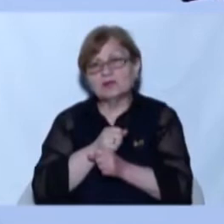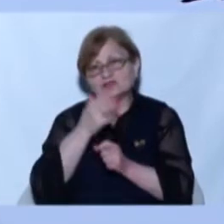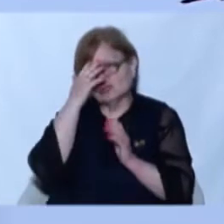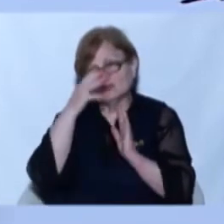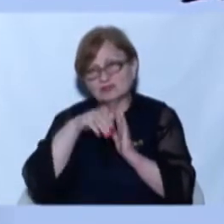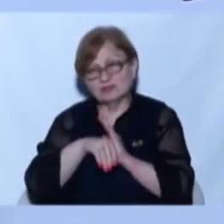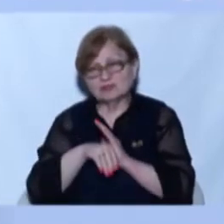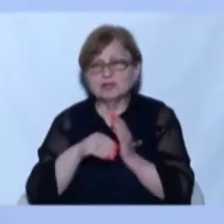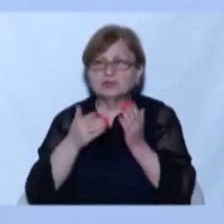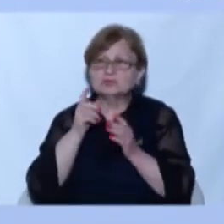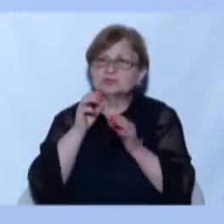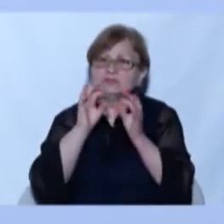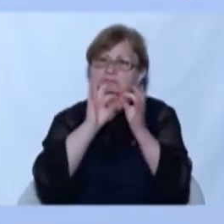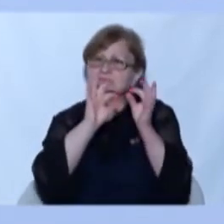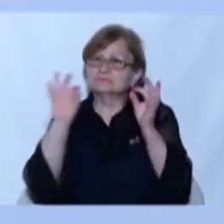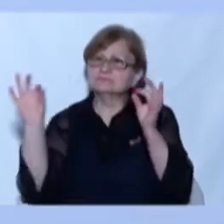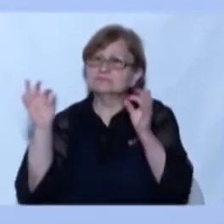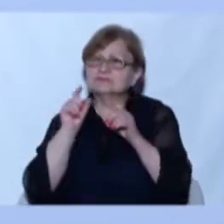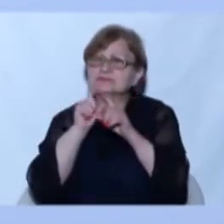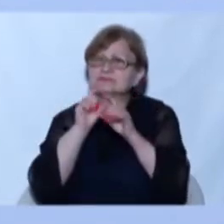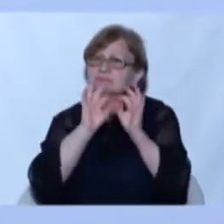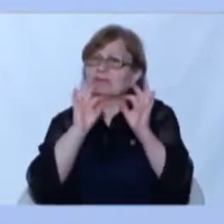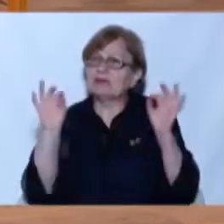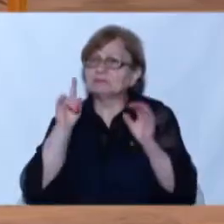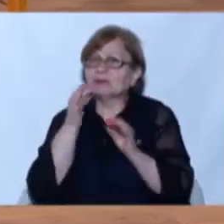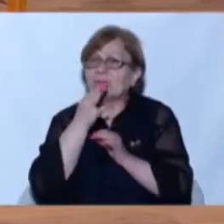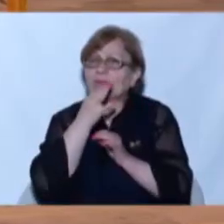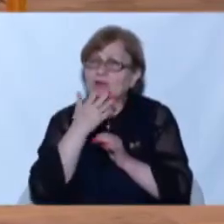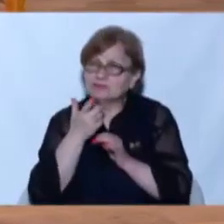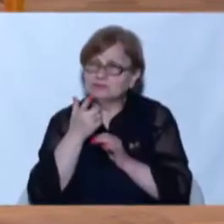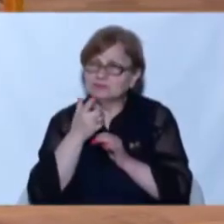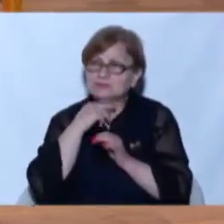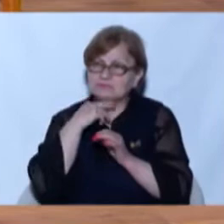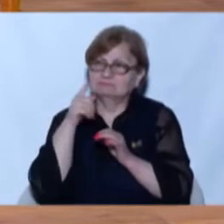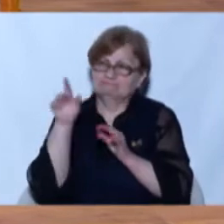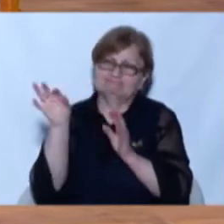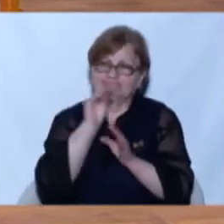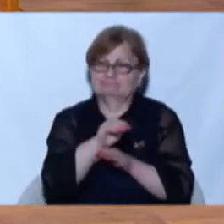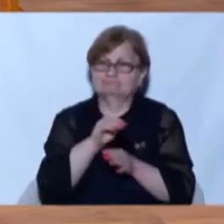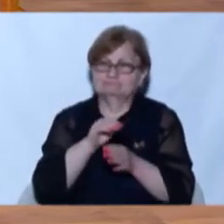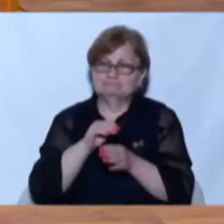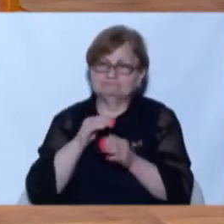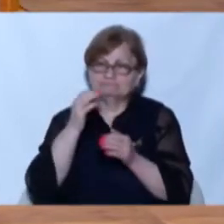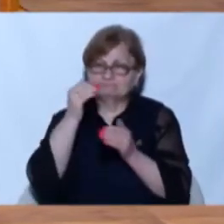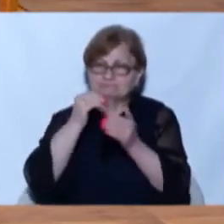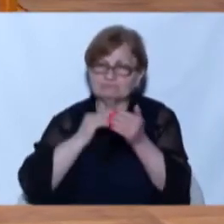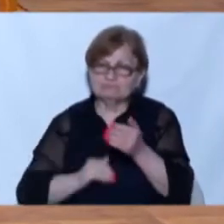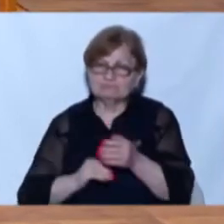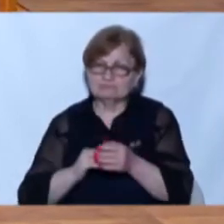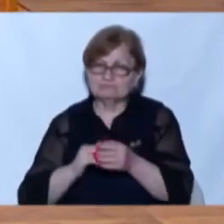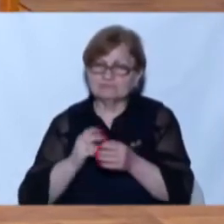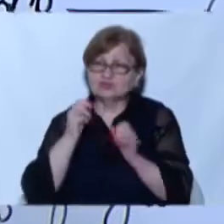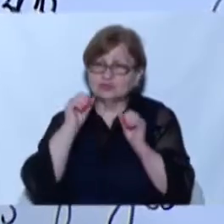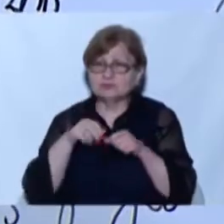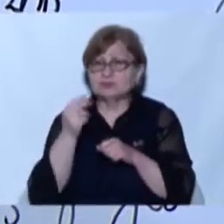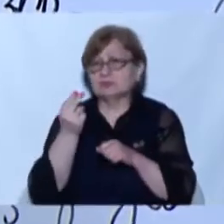თუგნებავთ ფრაზები, რომლებმაც განსაკუთრებით მიიქცია თქვენი ყურადღება. Ქვემოთ შეგიძლიათ